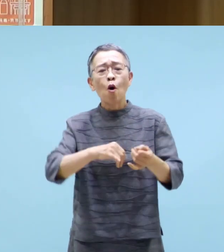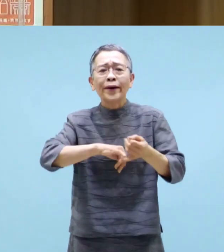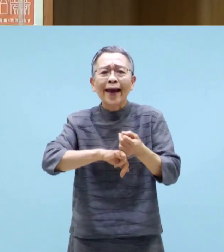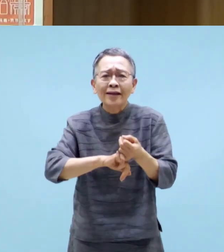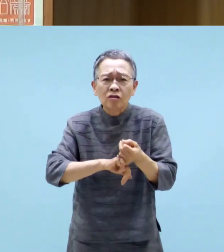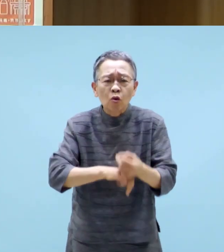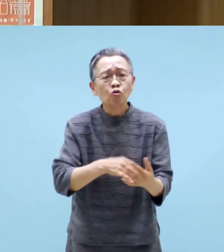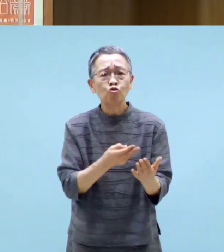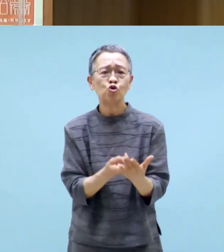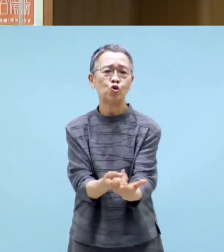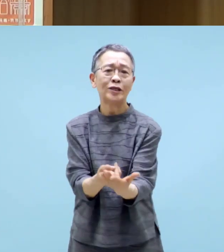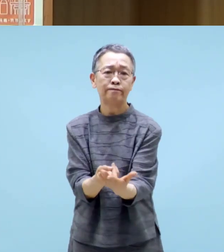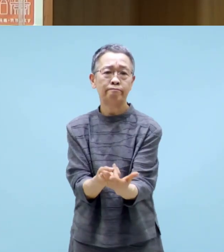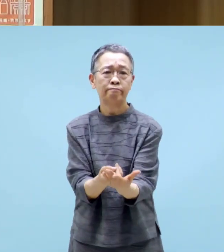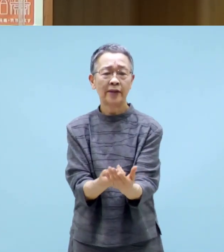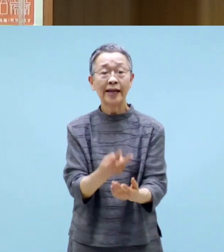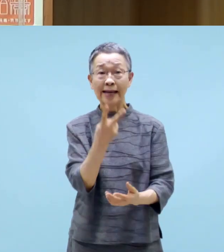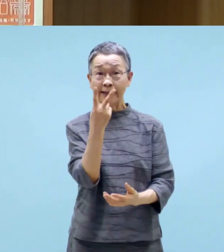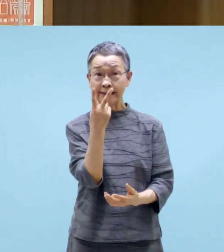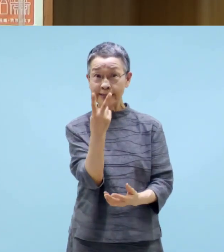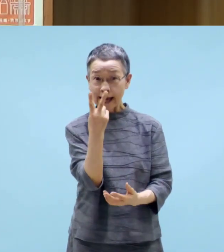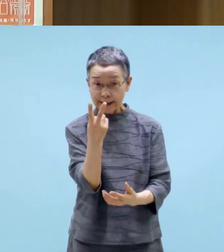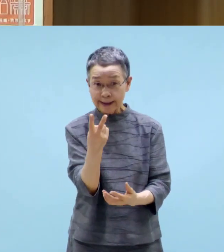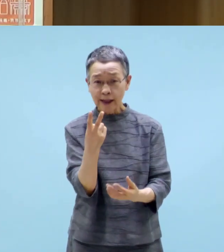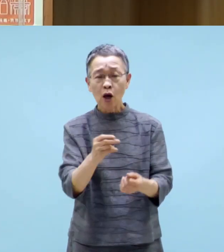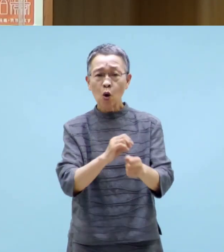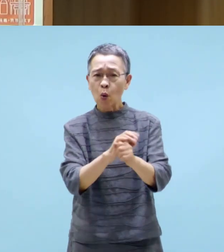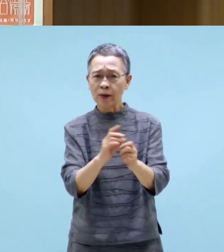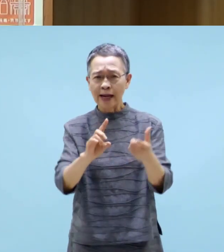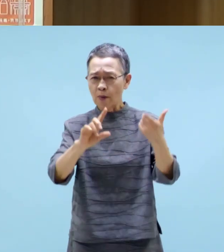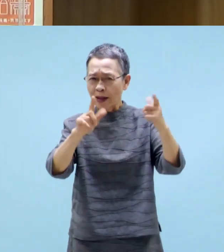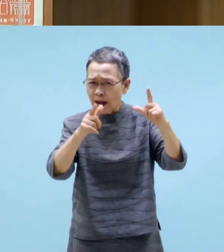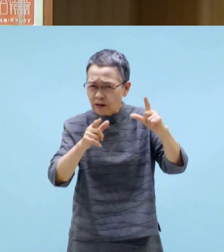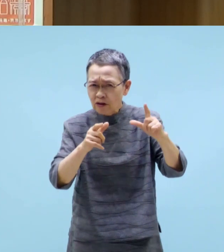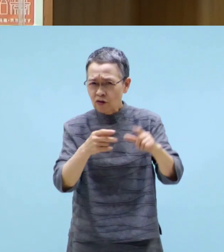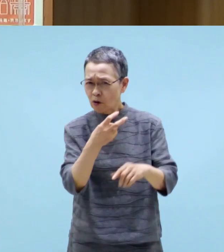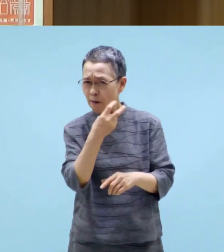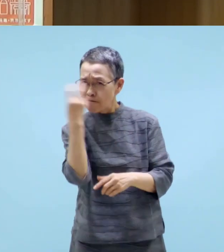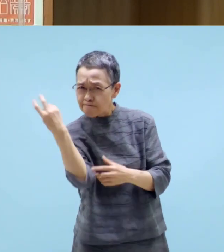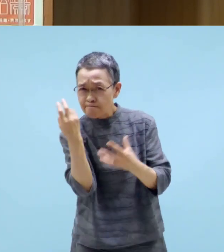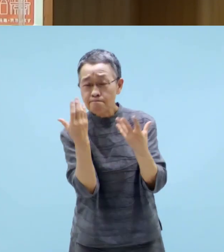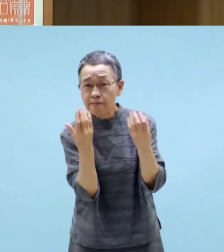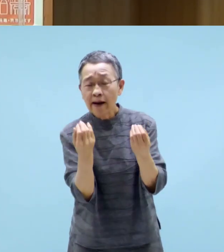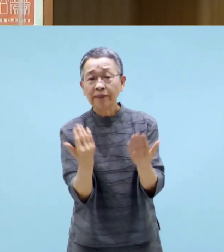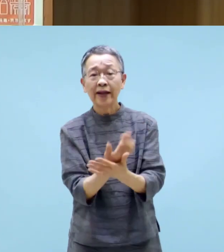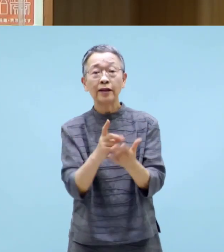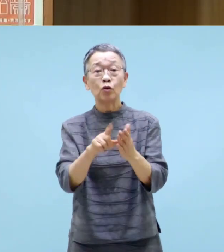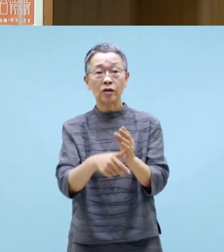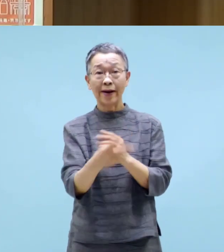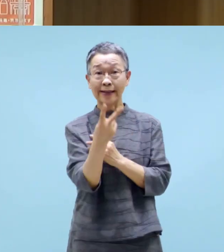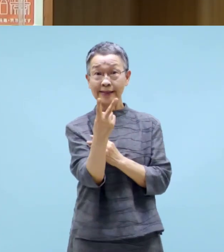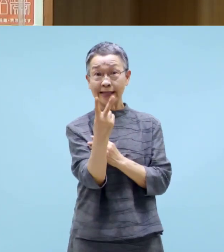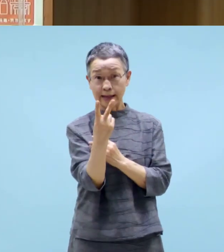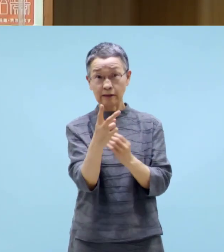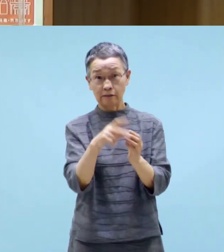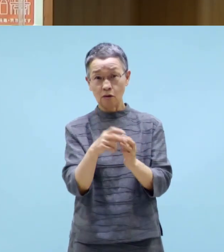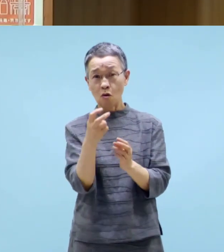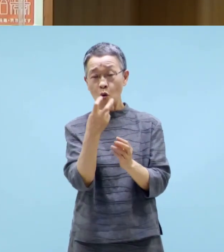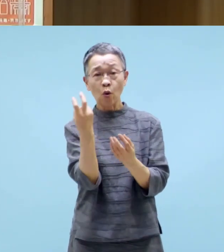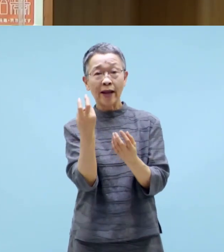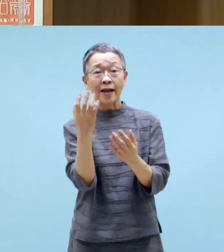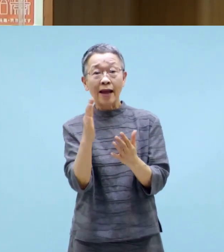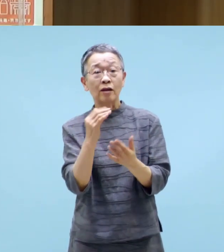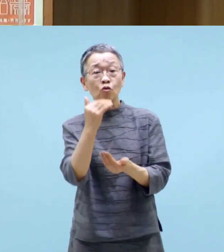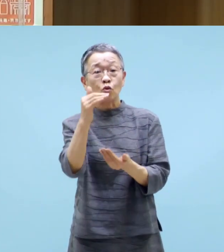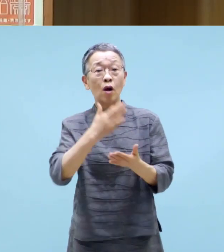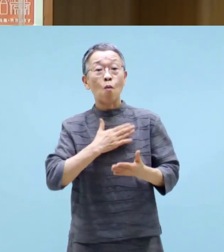と2回の陰性確認でこれがあります。ですからあの、まあ、2回の陰性確認、あのこの部